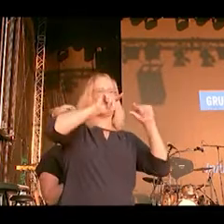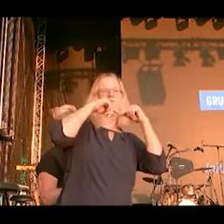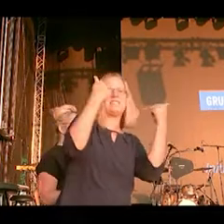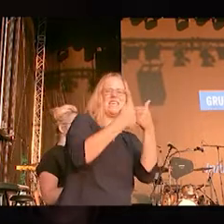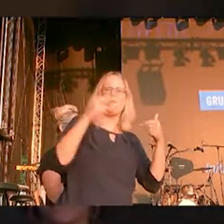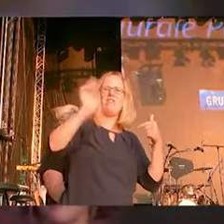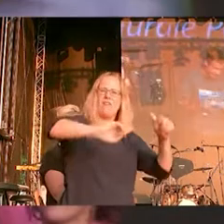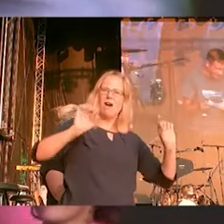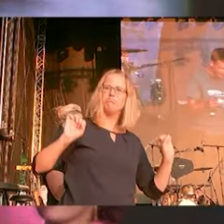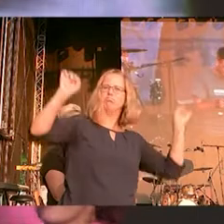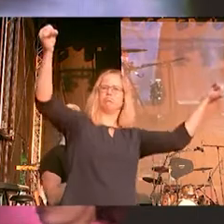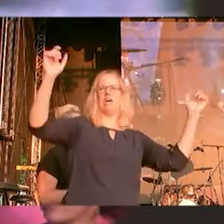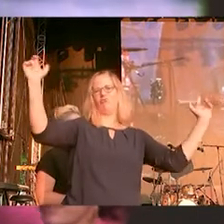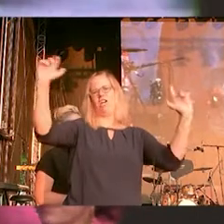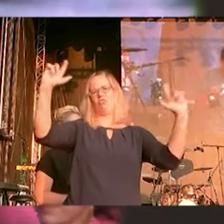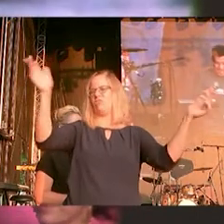die Beine gestellt haben.